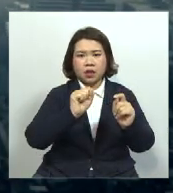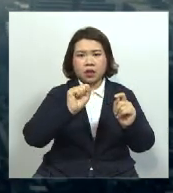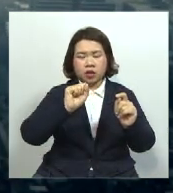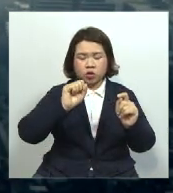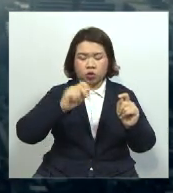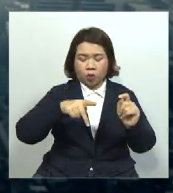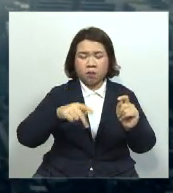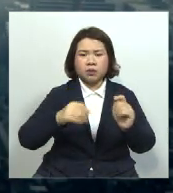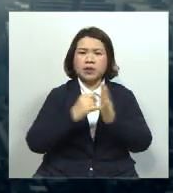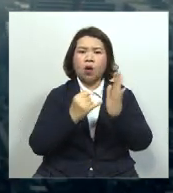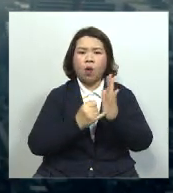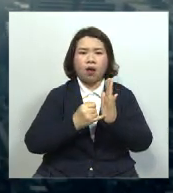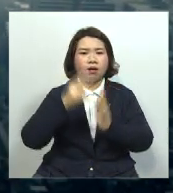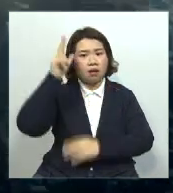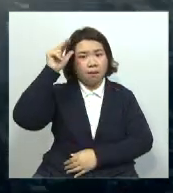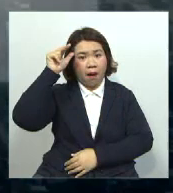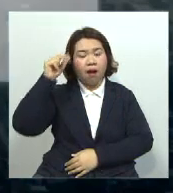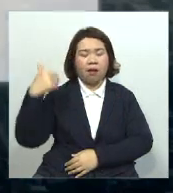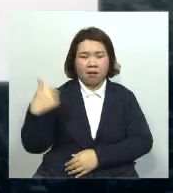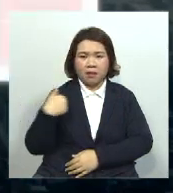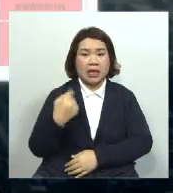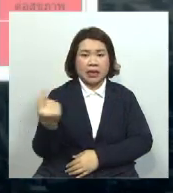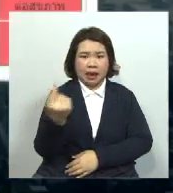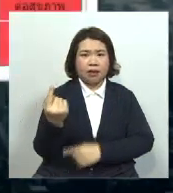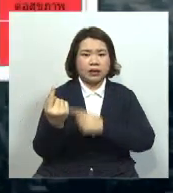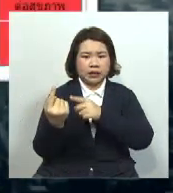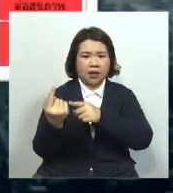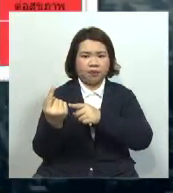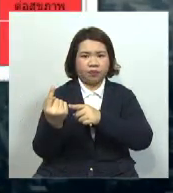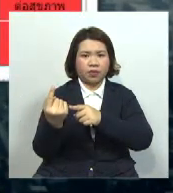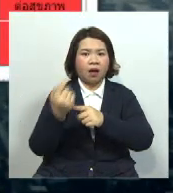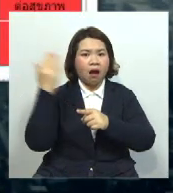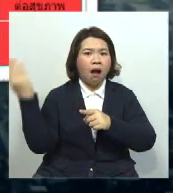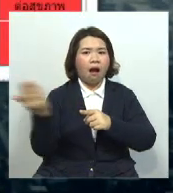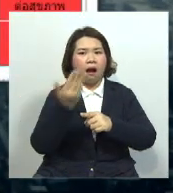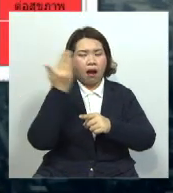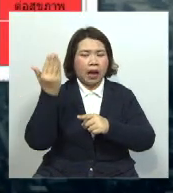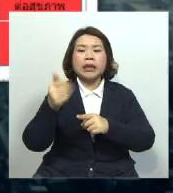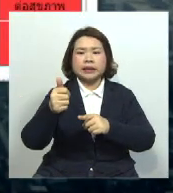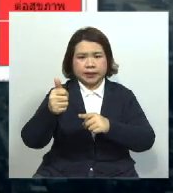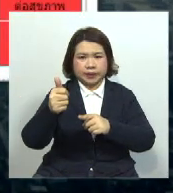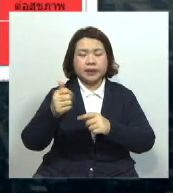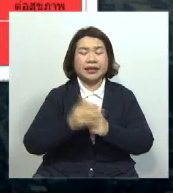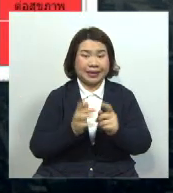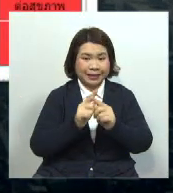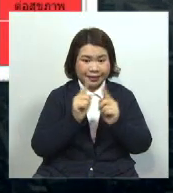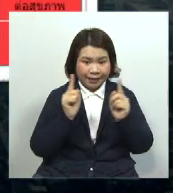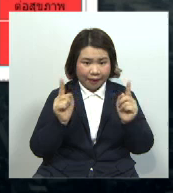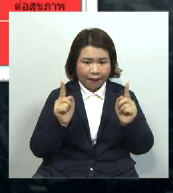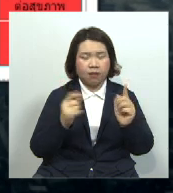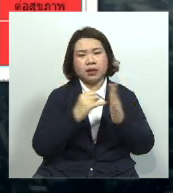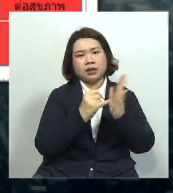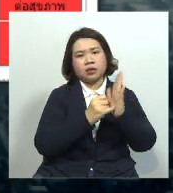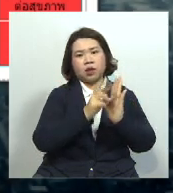ที่อำเภอแม่เมาะจังหวัดลำปางเป็นจุดเดียวที่มีคุณภาพอากาศอยู่ในเกณฑ์ดีแต่ว่ายกเ